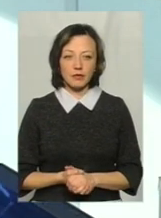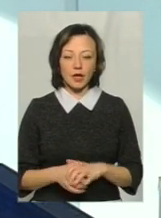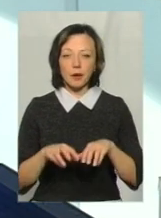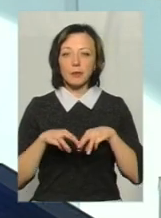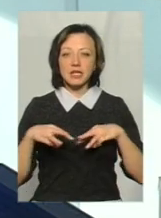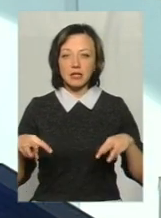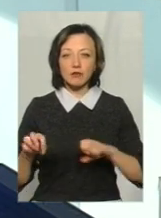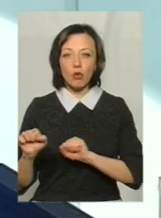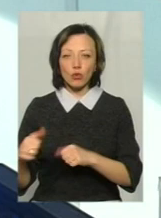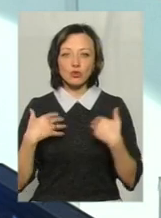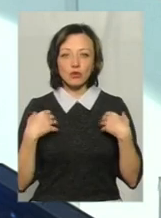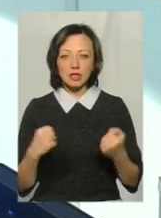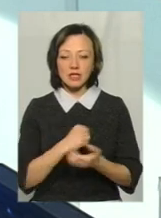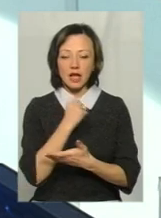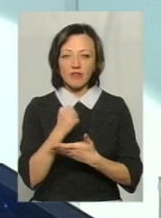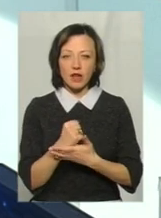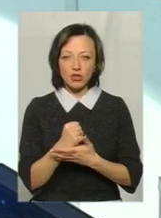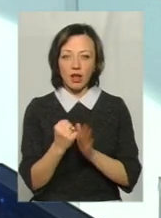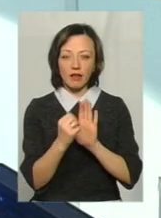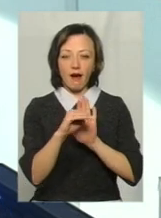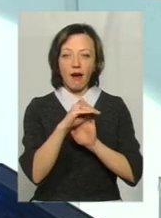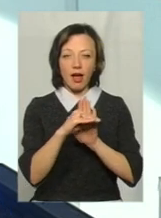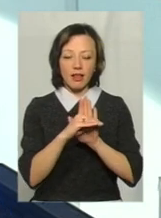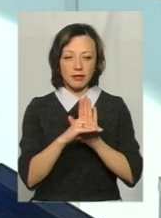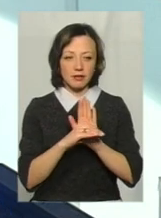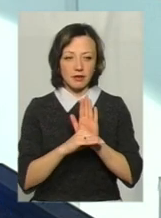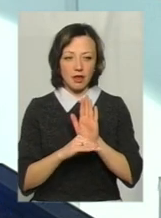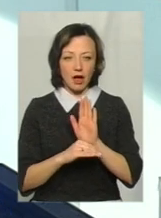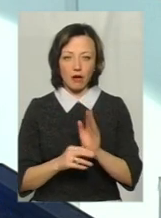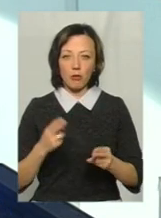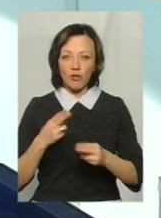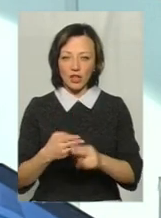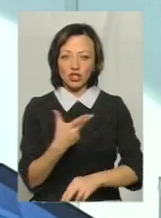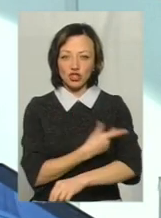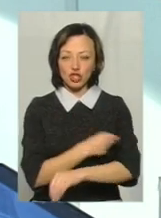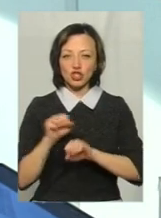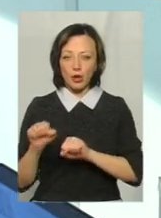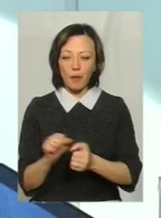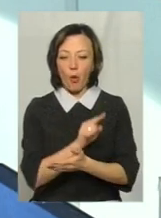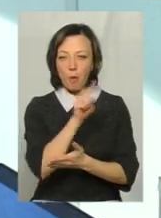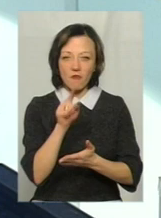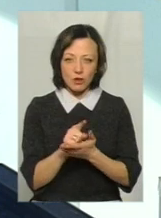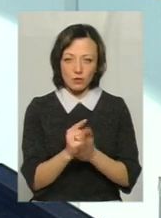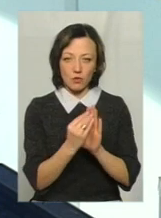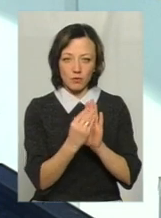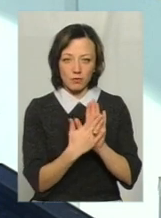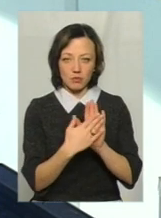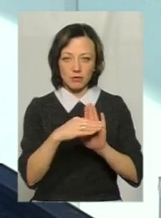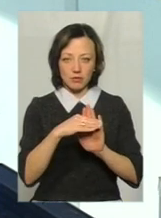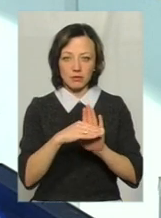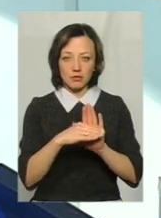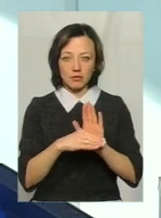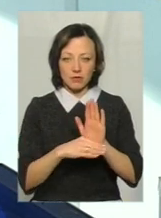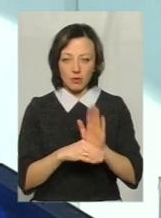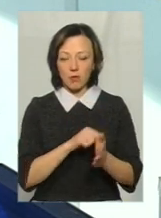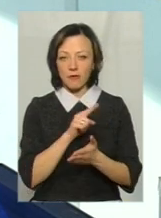охорони здоров'я затверджений календар профілактичних щеплень, які містять собі ті обов'язкові вакцини і ті